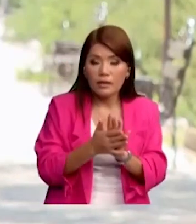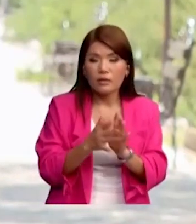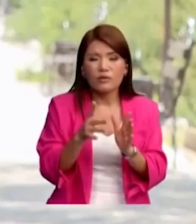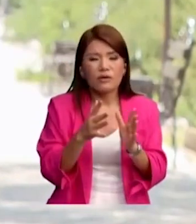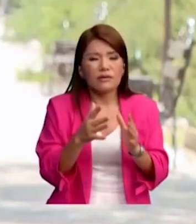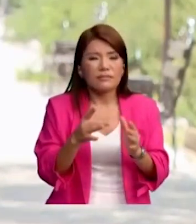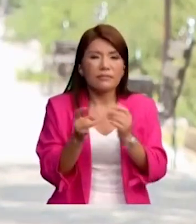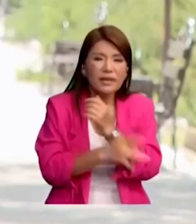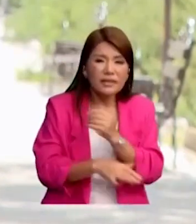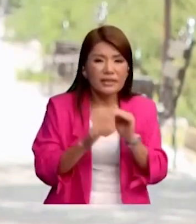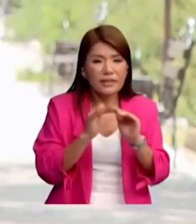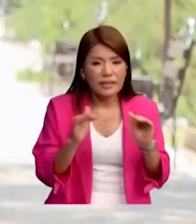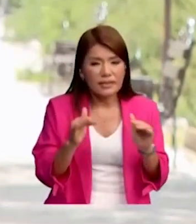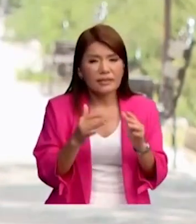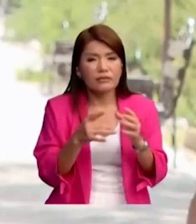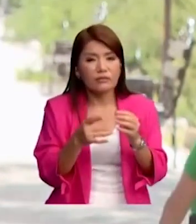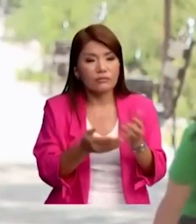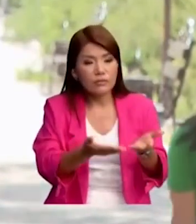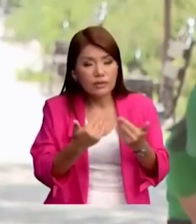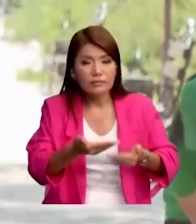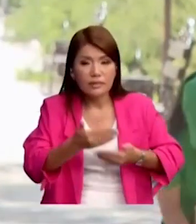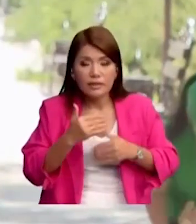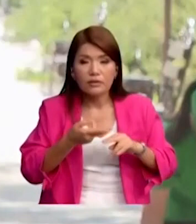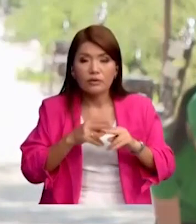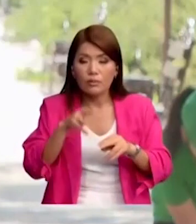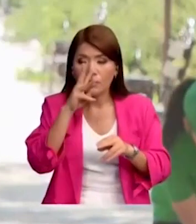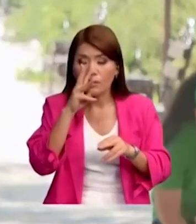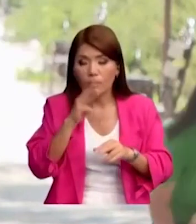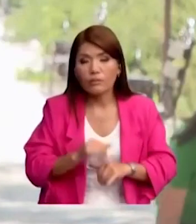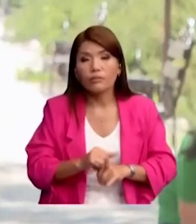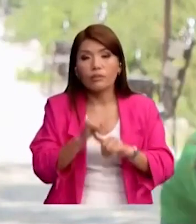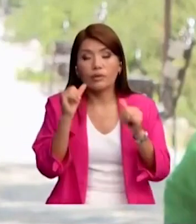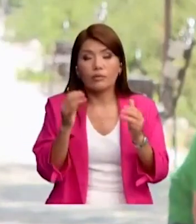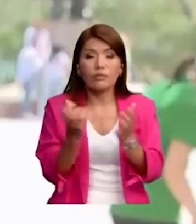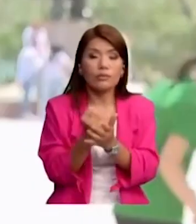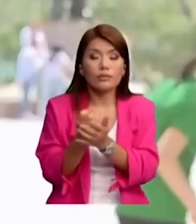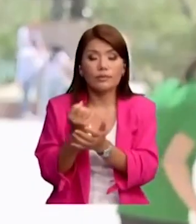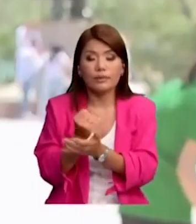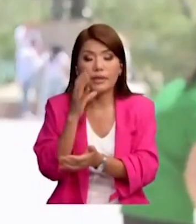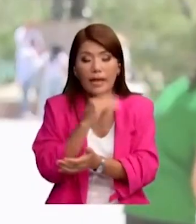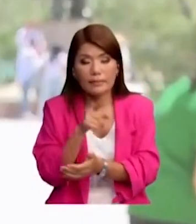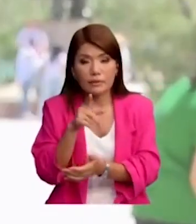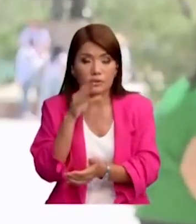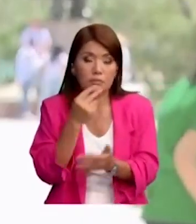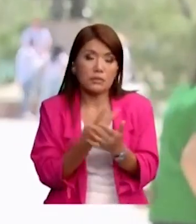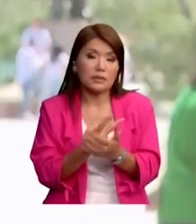отбасылардың балаларын еңбекке тарту арқылы олардың табыс көзін табыс табу, өздерінің мүмкіндіктерін көрсету.